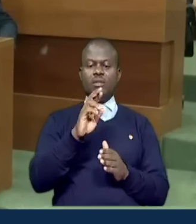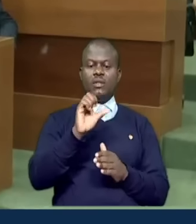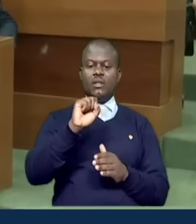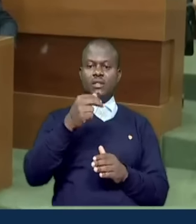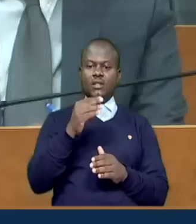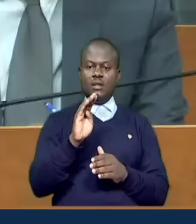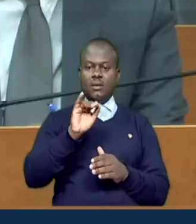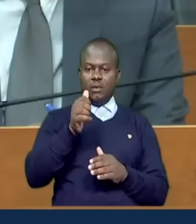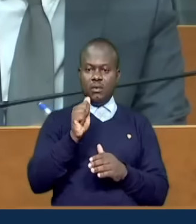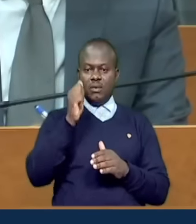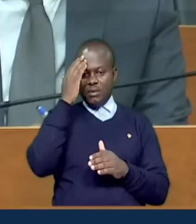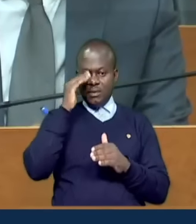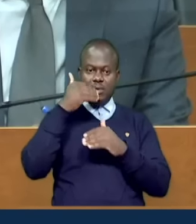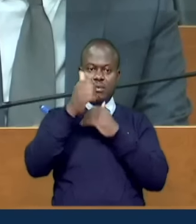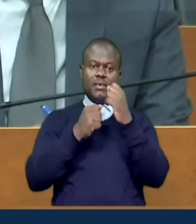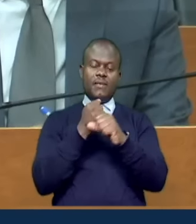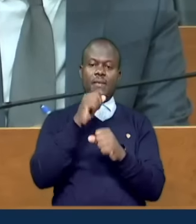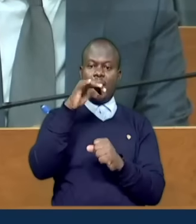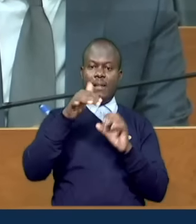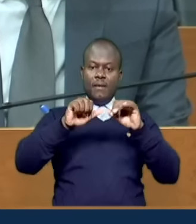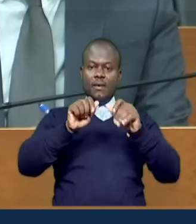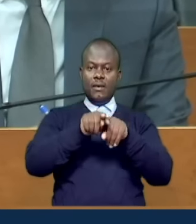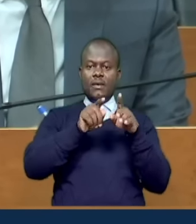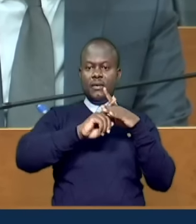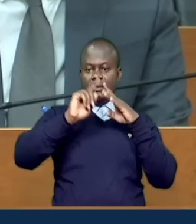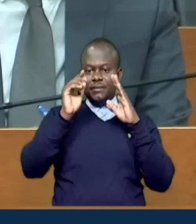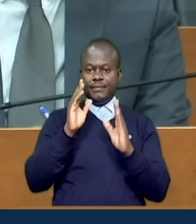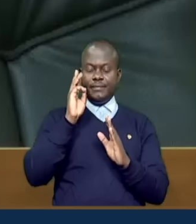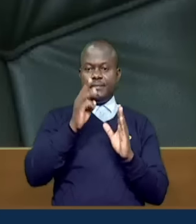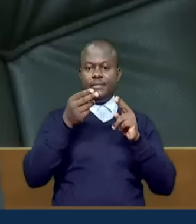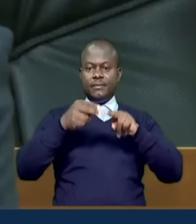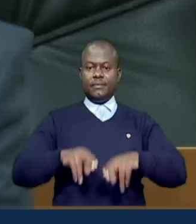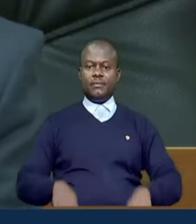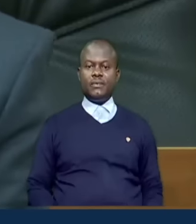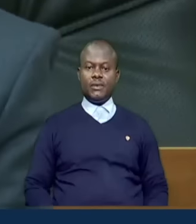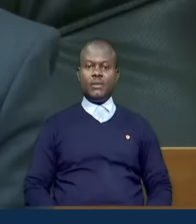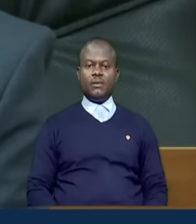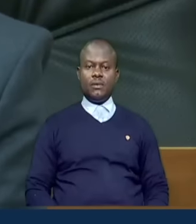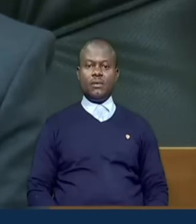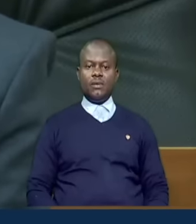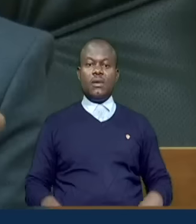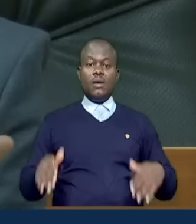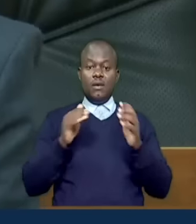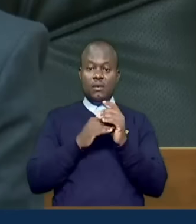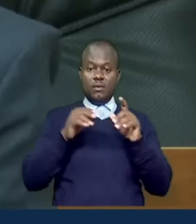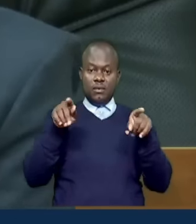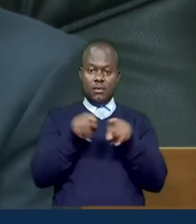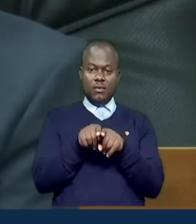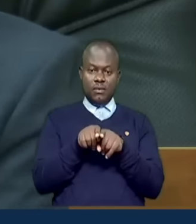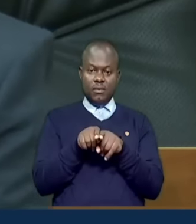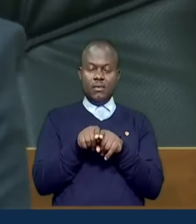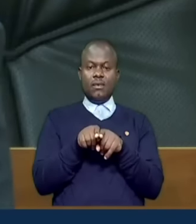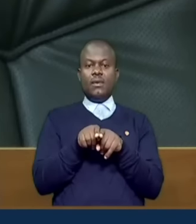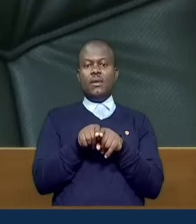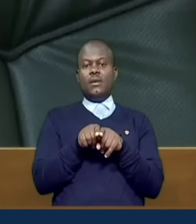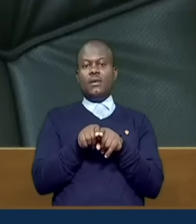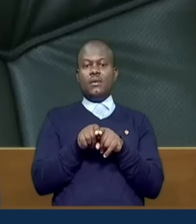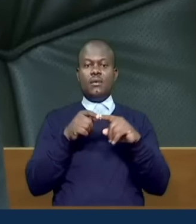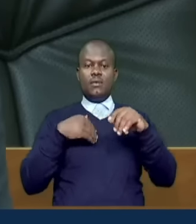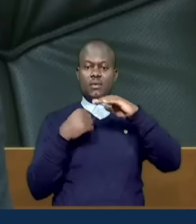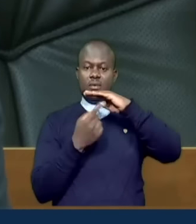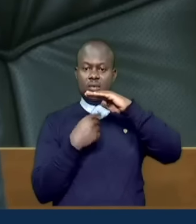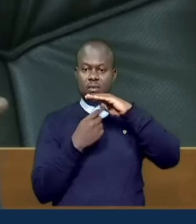nyuma y'imyaka itanu abazafatwa nk'impunzi cyangwa abimukira bazabaho. Nk'uko twumvikanye hari abazaba bafite stati y'ubuhunzi hari